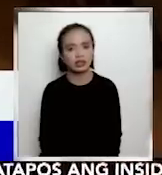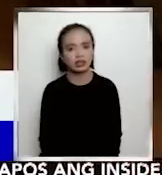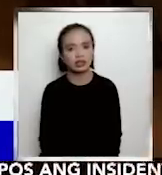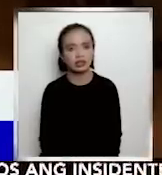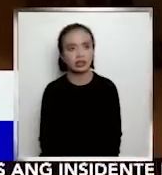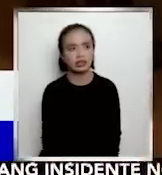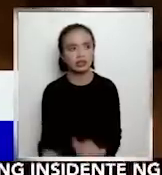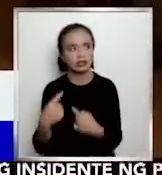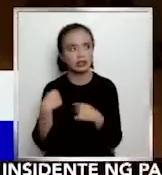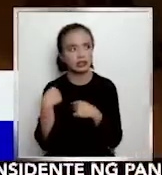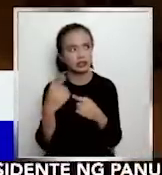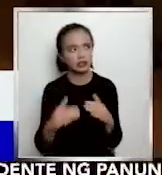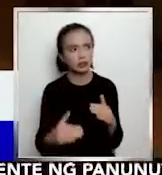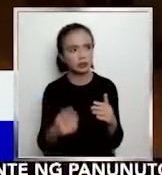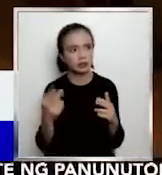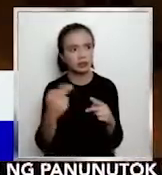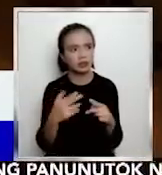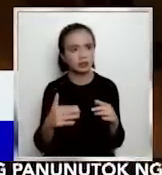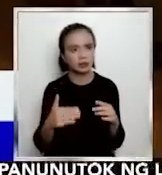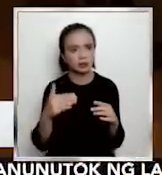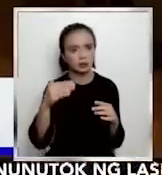nasa kanan niya ako at